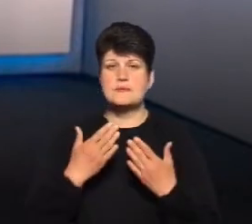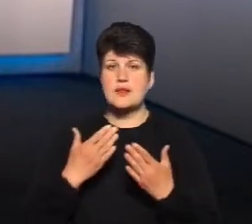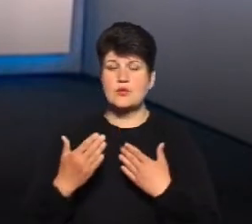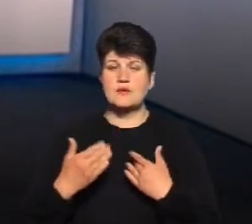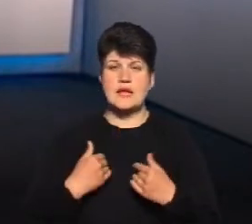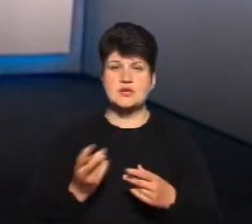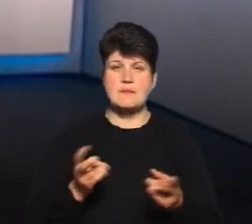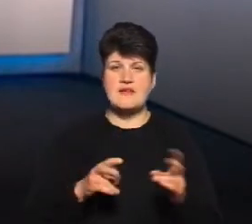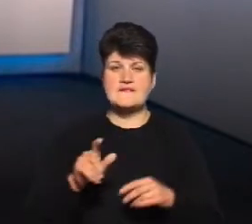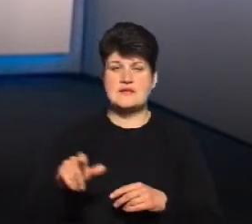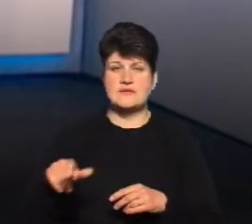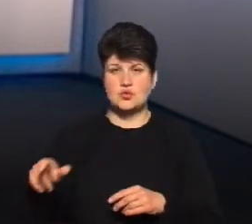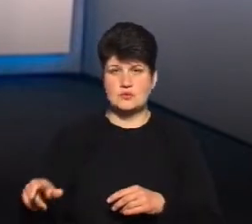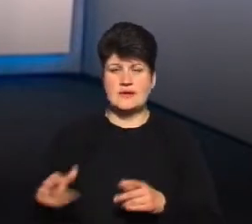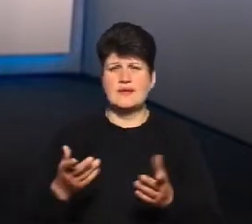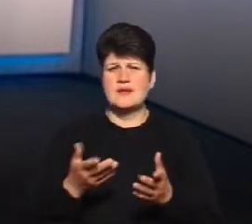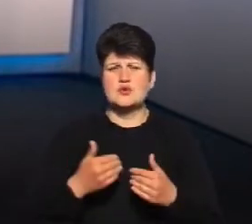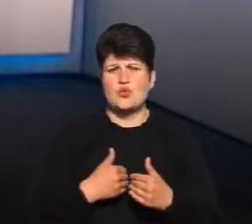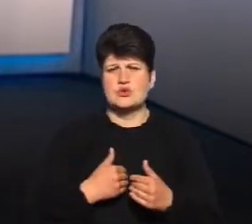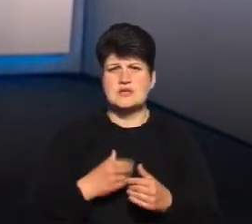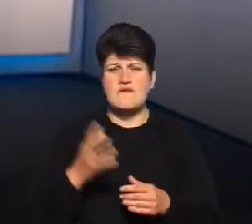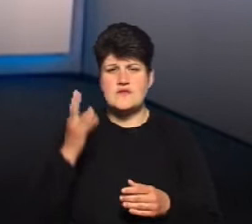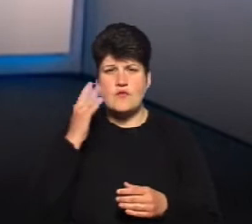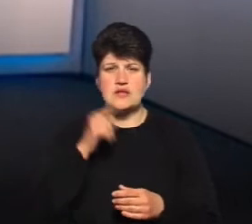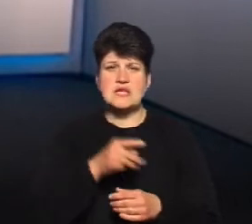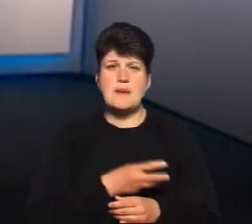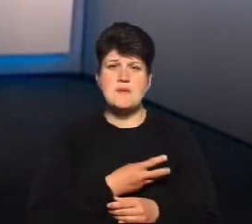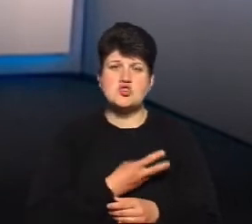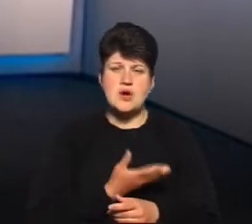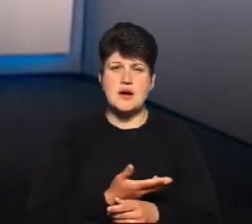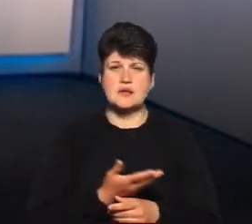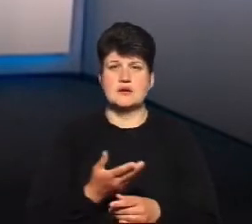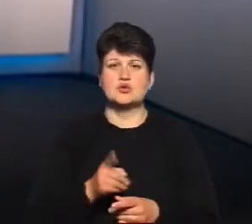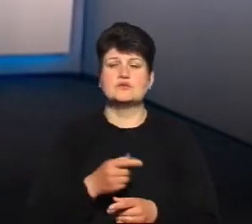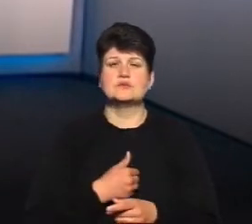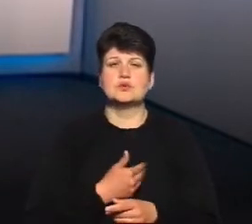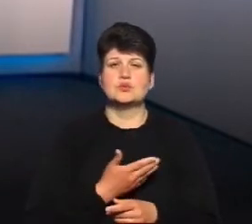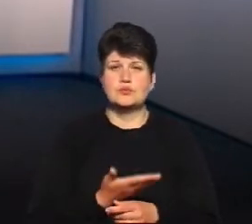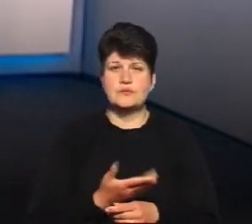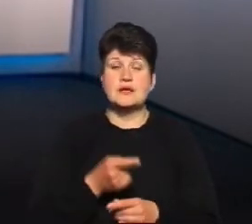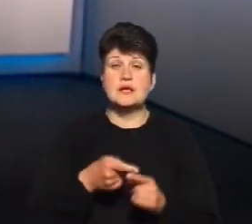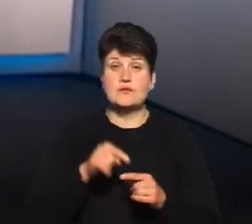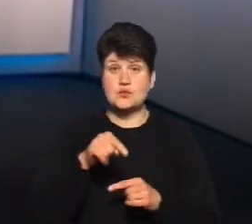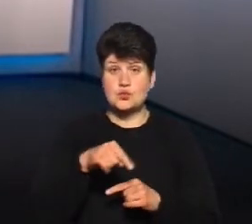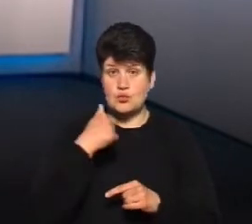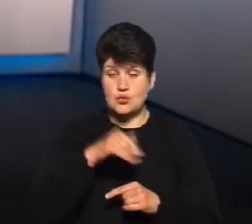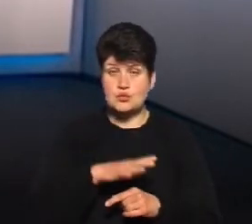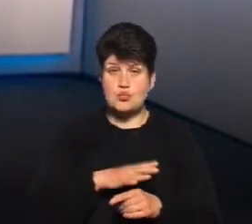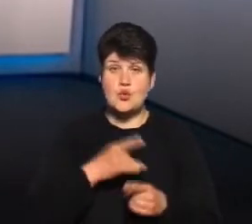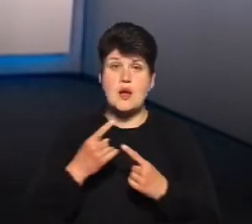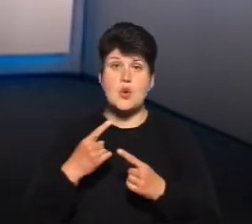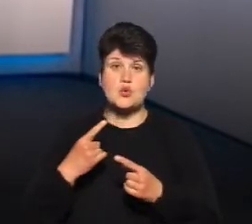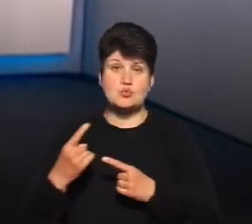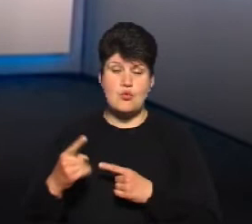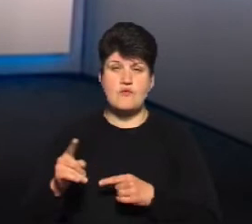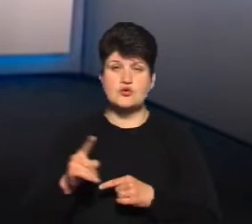відвідувачами. І десь хочеться врахувати їхні бажання, побажання, які вони хочуть. І, власне, цього року була така розмова, що